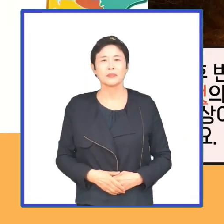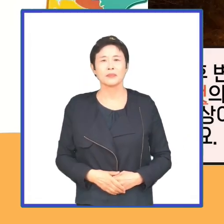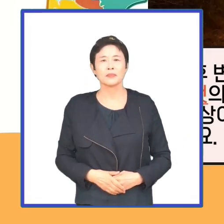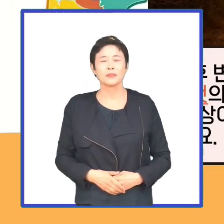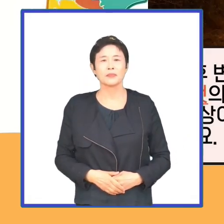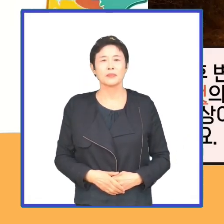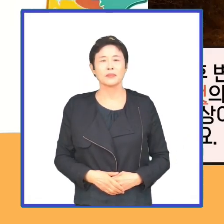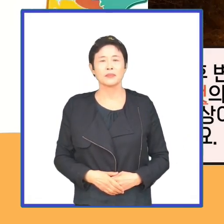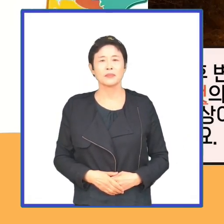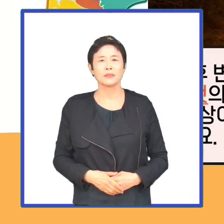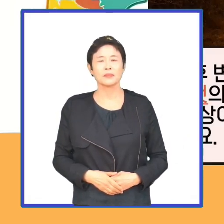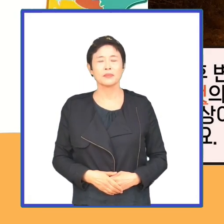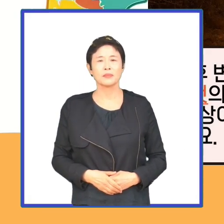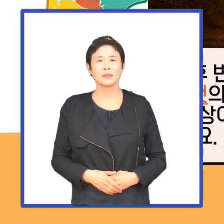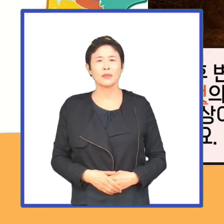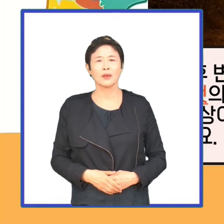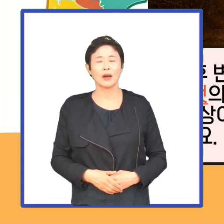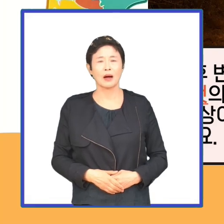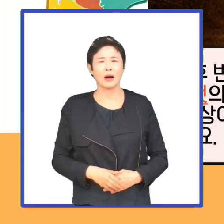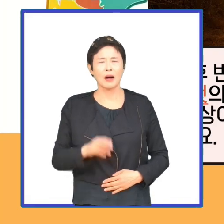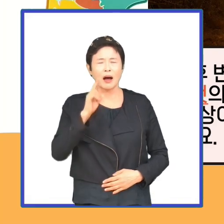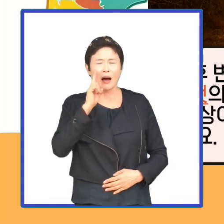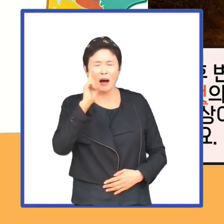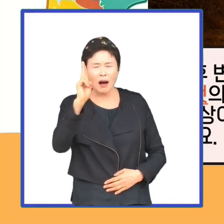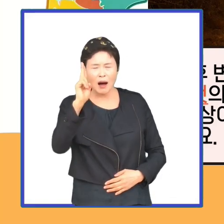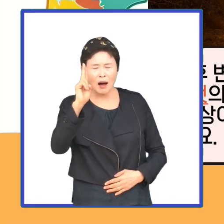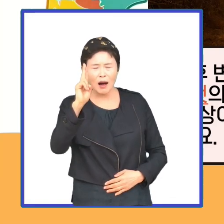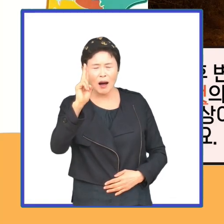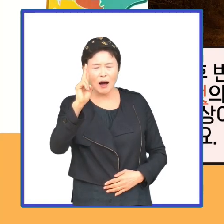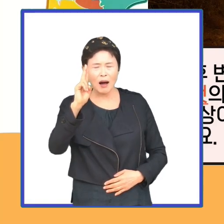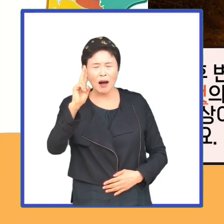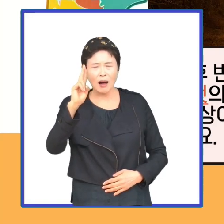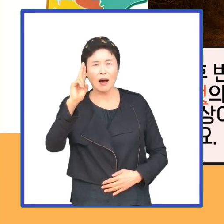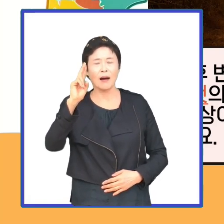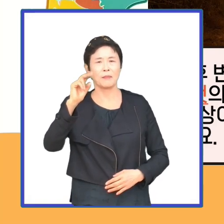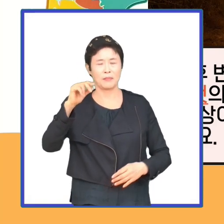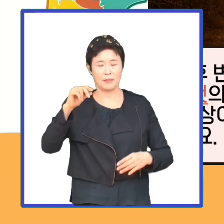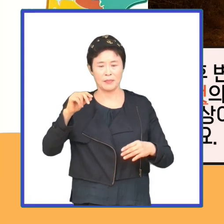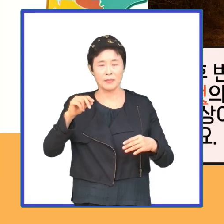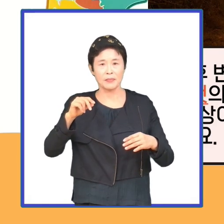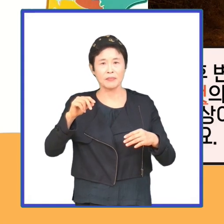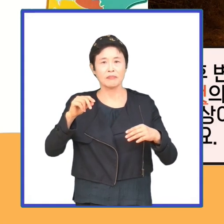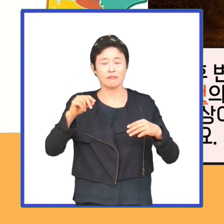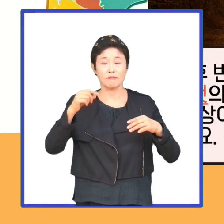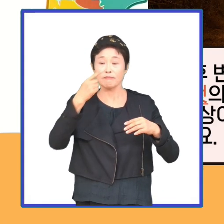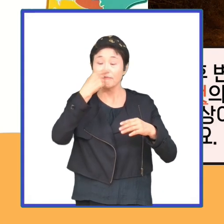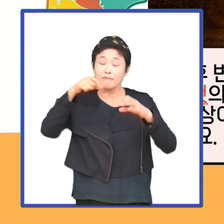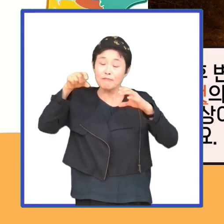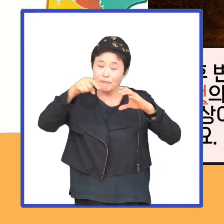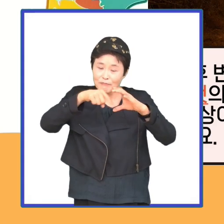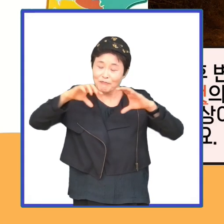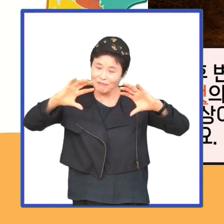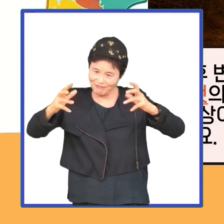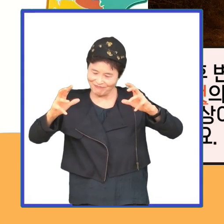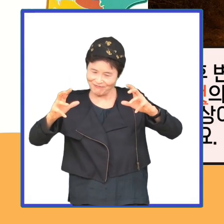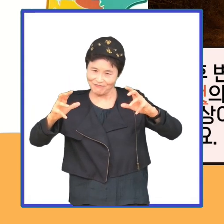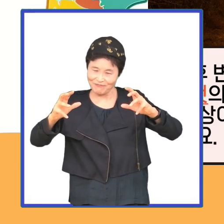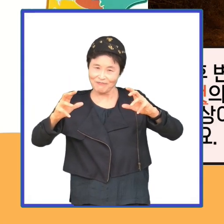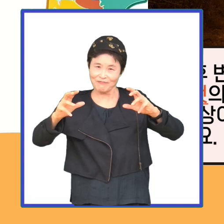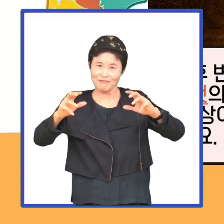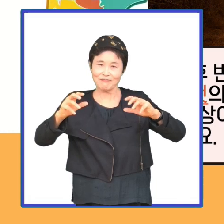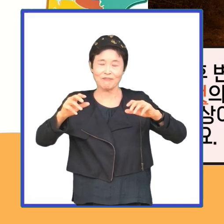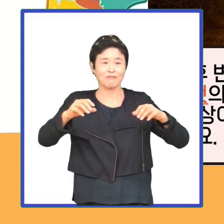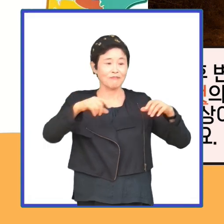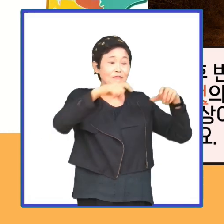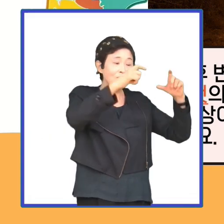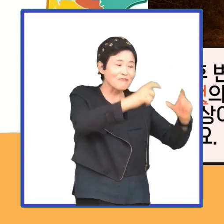이번에는 극한 기후 사건을 알아보기 위해 브라질로 선생님과 함께 떠나볼 거예요. 브라질, 파라과이, 볼리비아